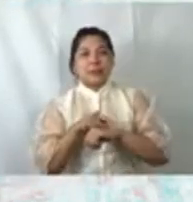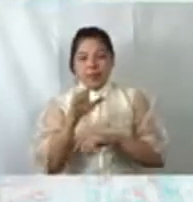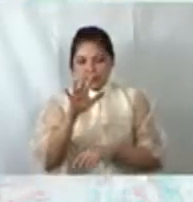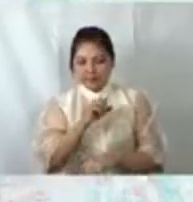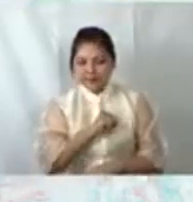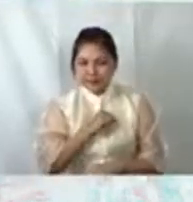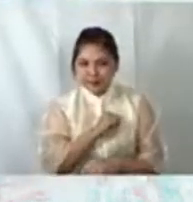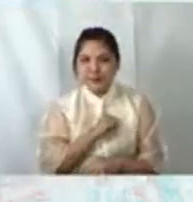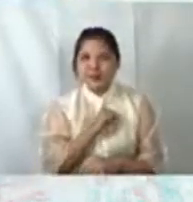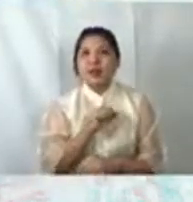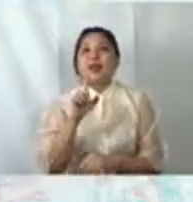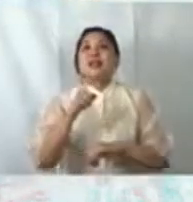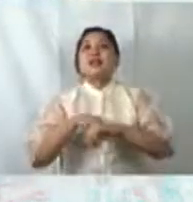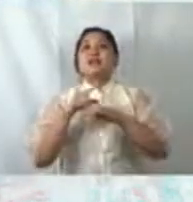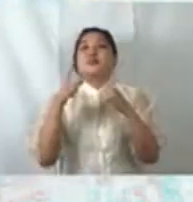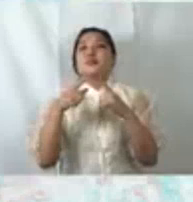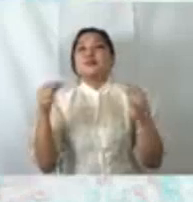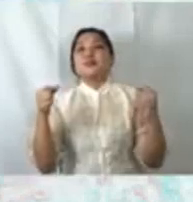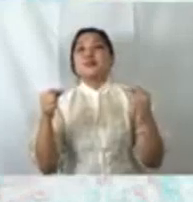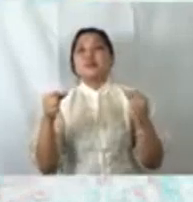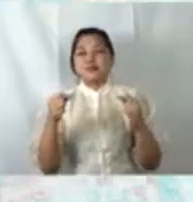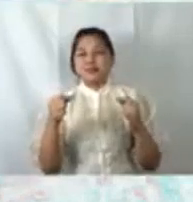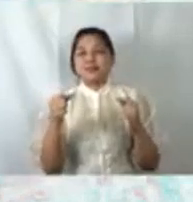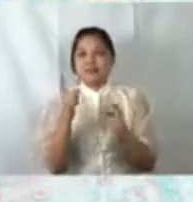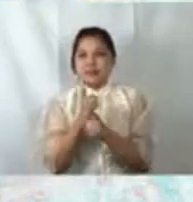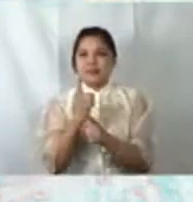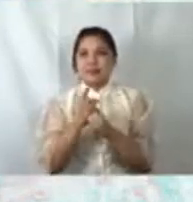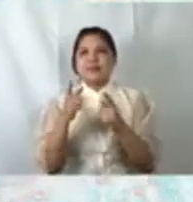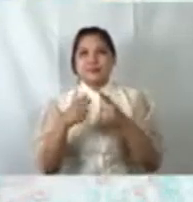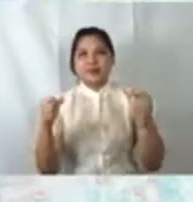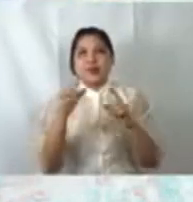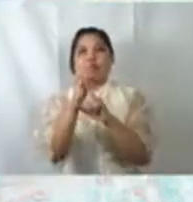panahon ng Hapones pala, no,